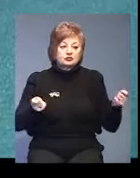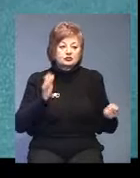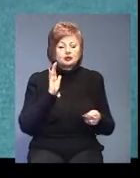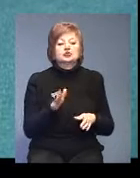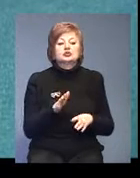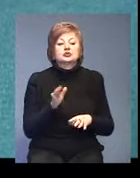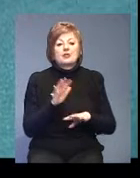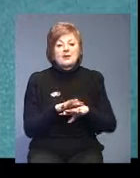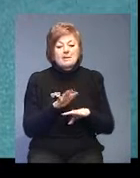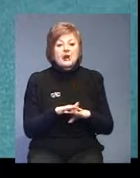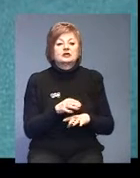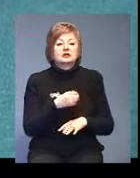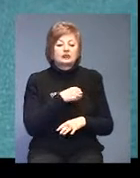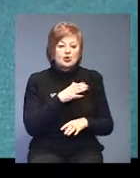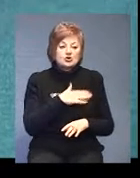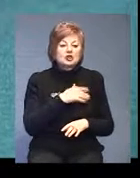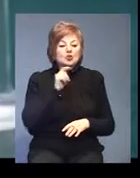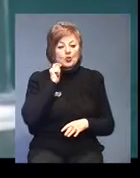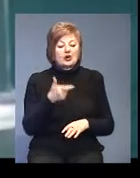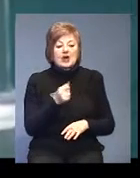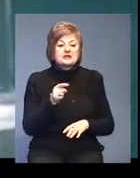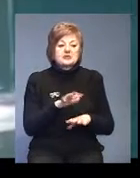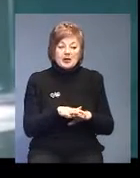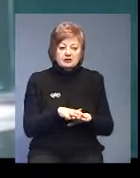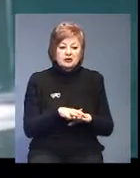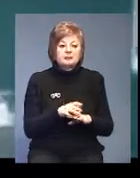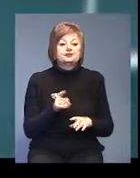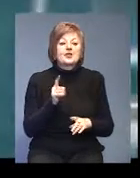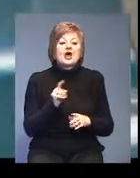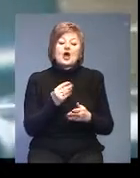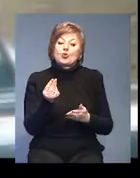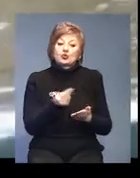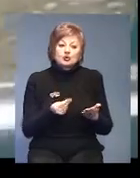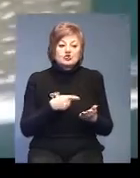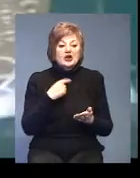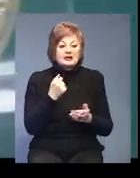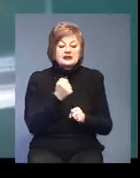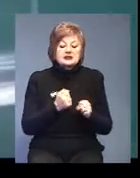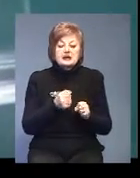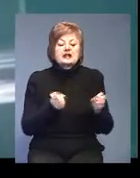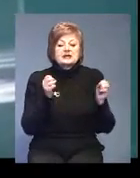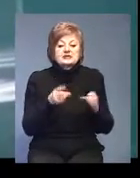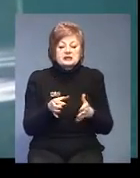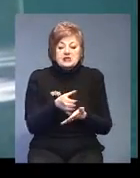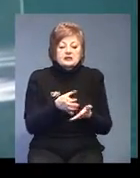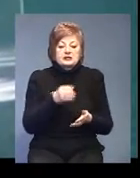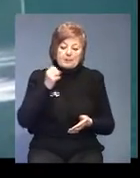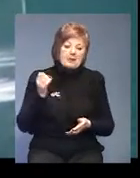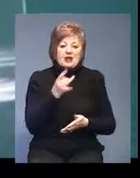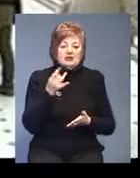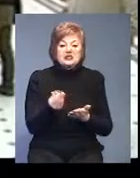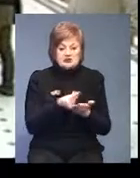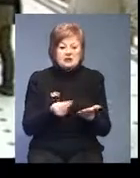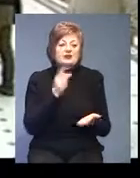– Ощадбанк і Укргазбанк. Один із художників-авторів монети каже, ескіз розробили практично з першого разу.